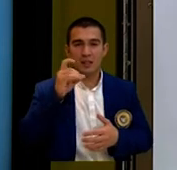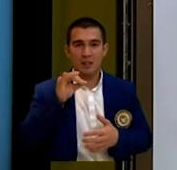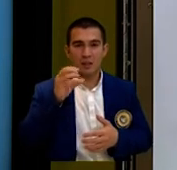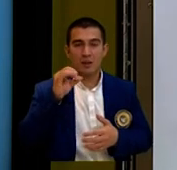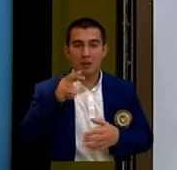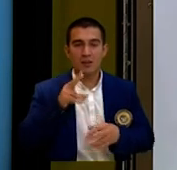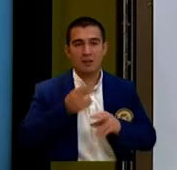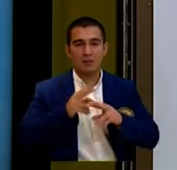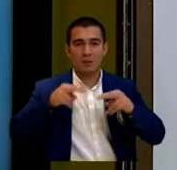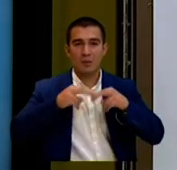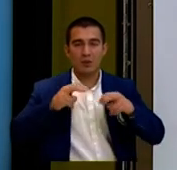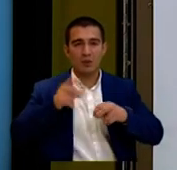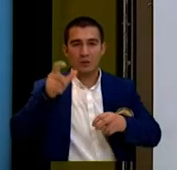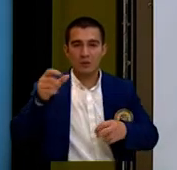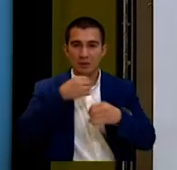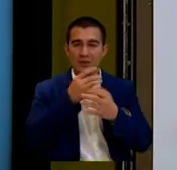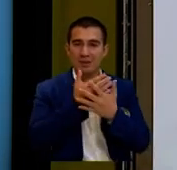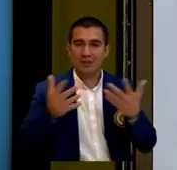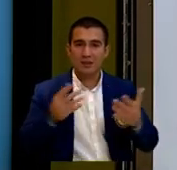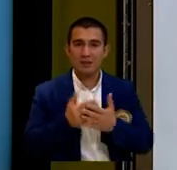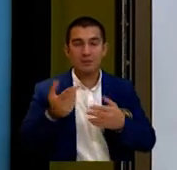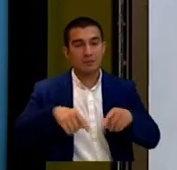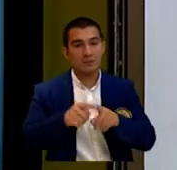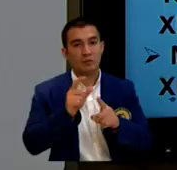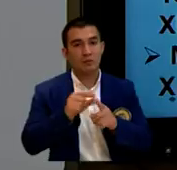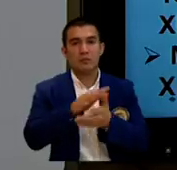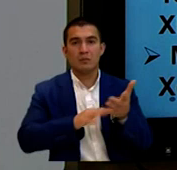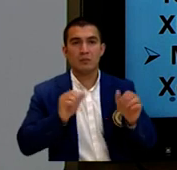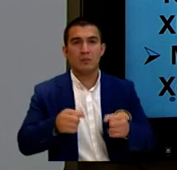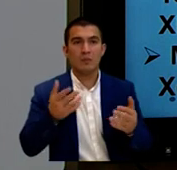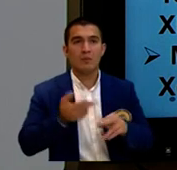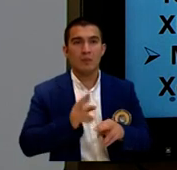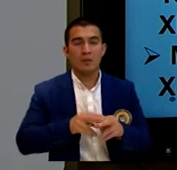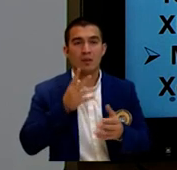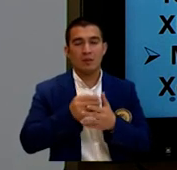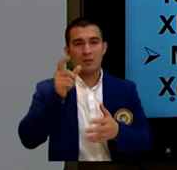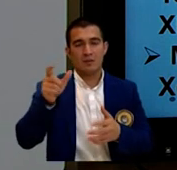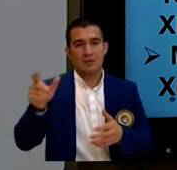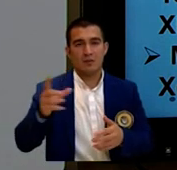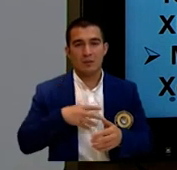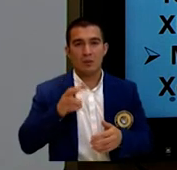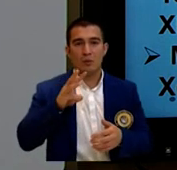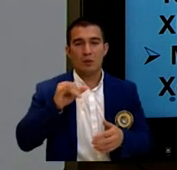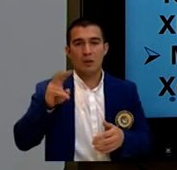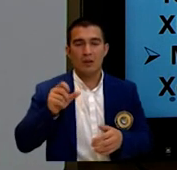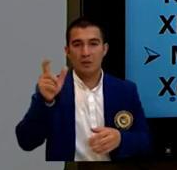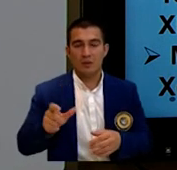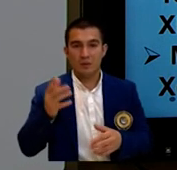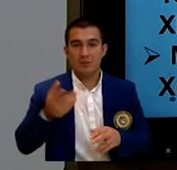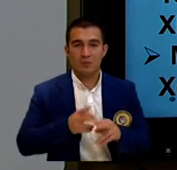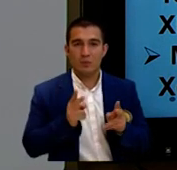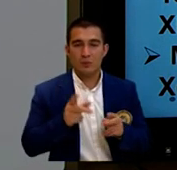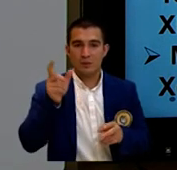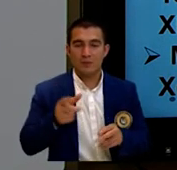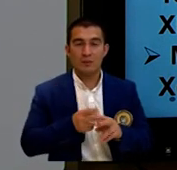hissalarini qo'shganlar. Jumladan tarixchi va jurnalist Mulla Olim Mahdum Hoji o'zining Tarixi